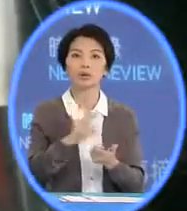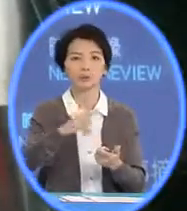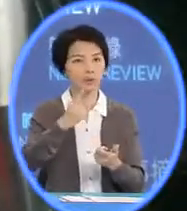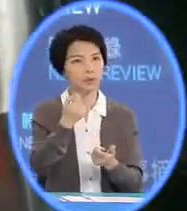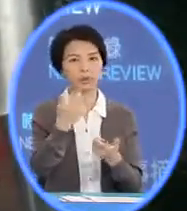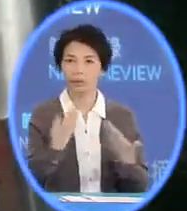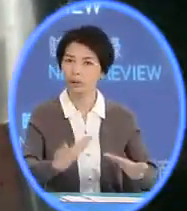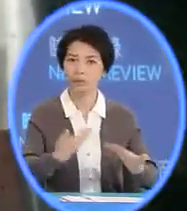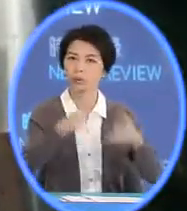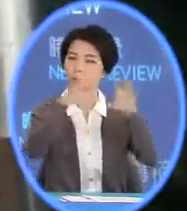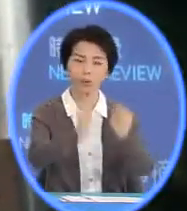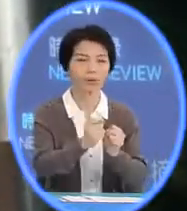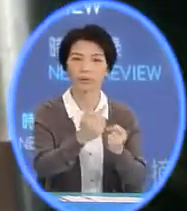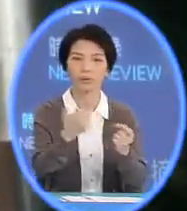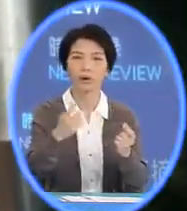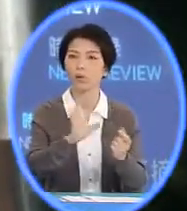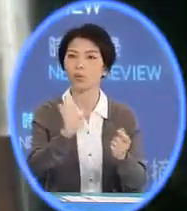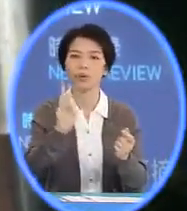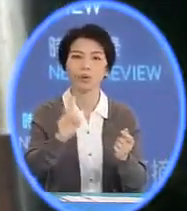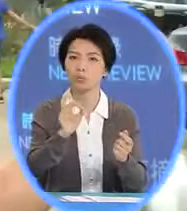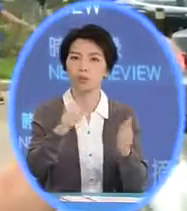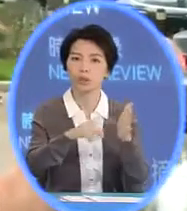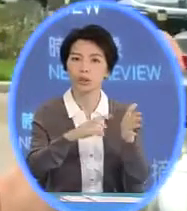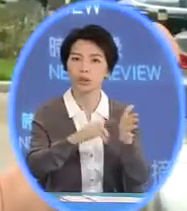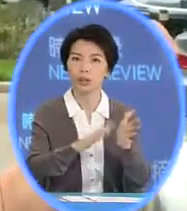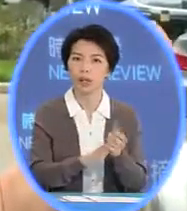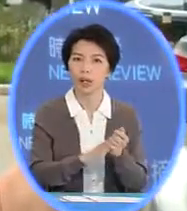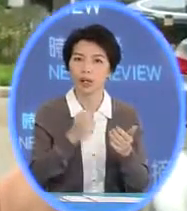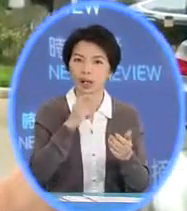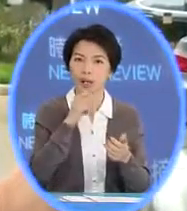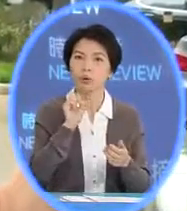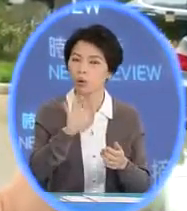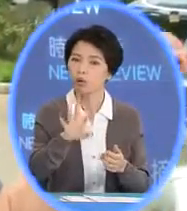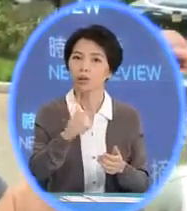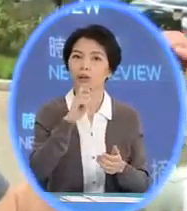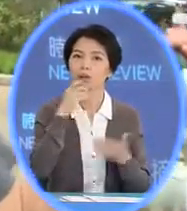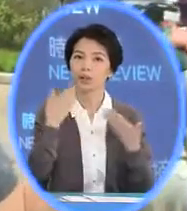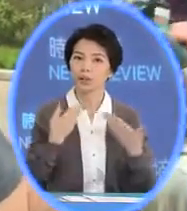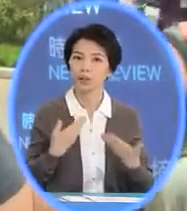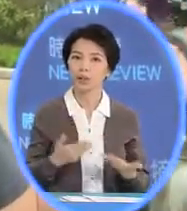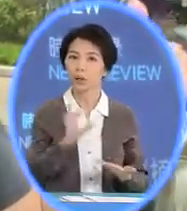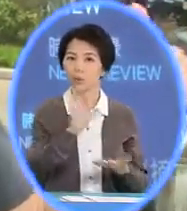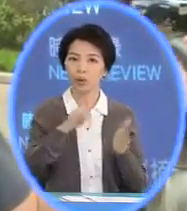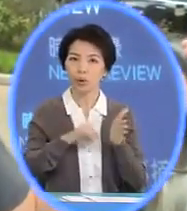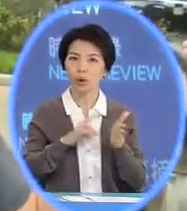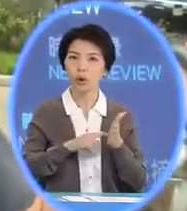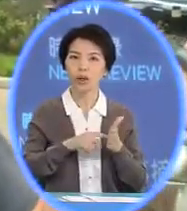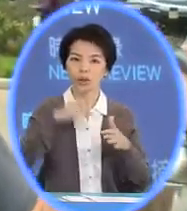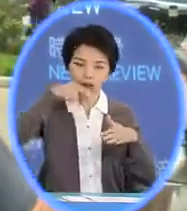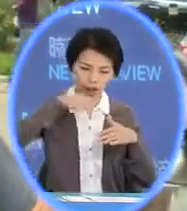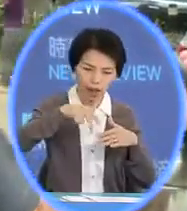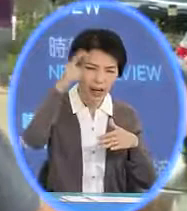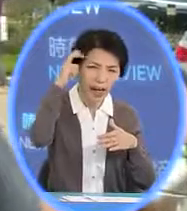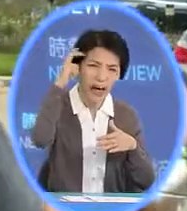但系今次对我哋影响大，冇水冇电，最主要去呢度咧都要同佢管理处反映下，因为佢冇晒电咧，后楼梯漆黑一